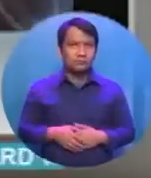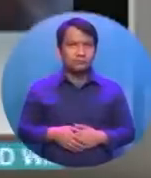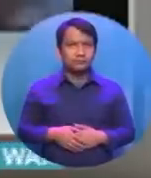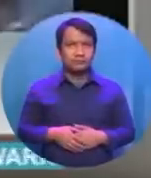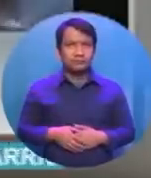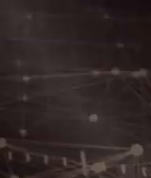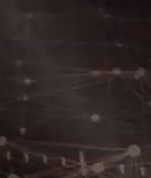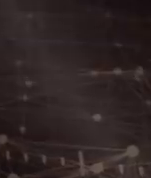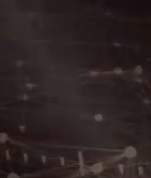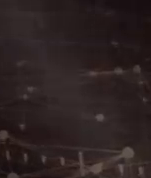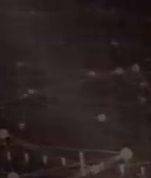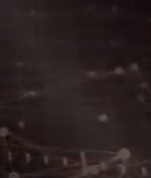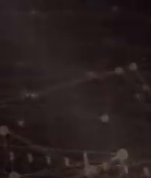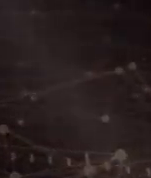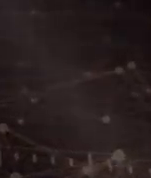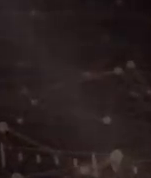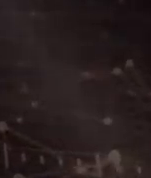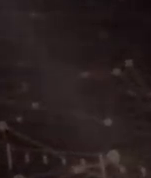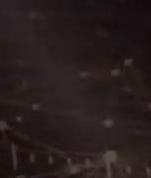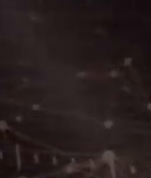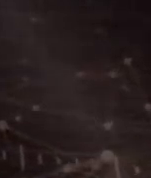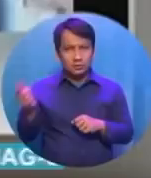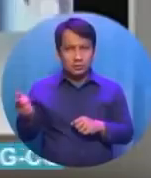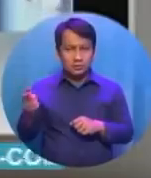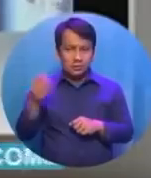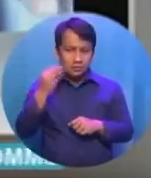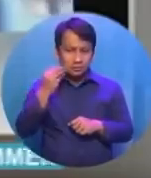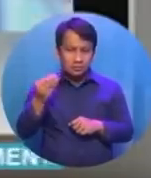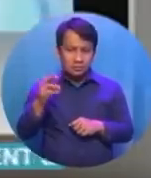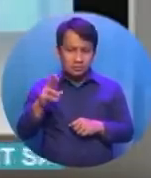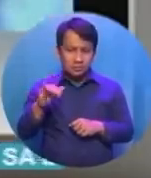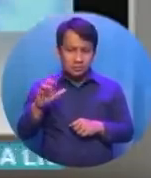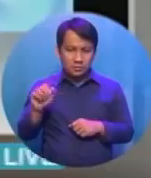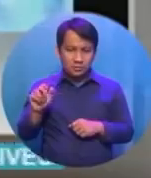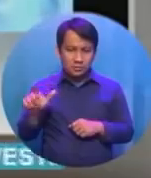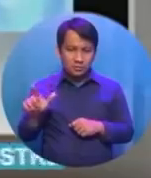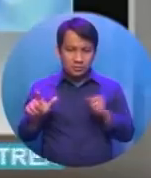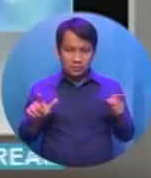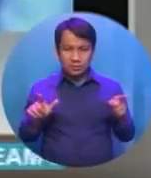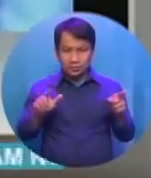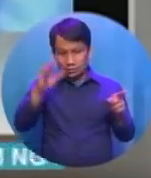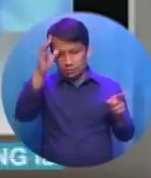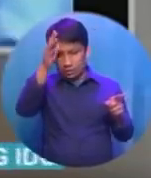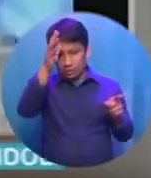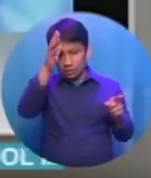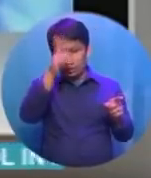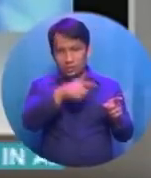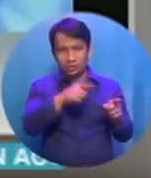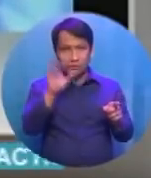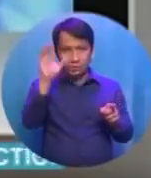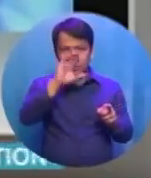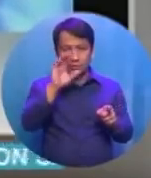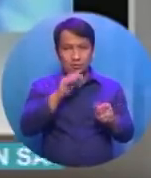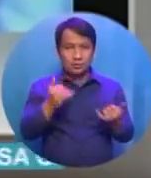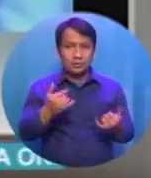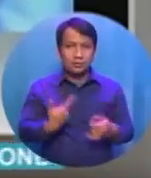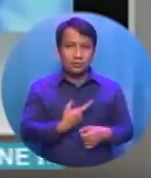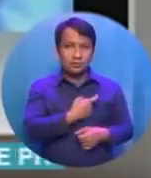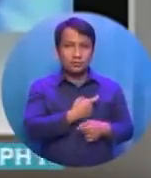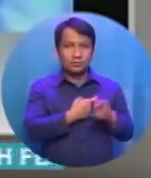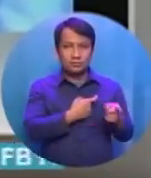Sir, si Mary Lynn at kabilang linya at sinasabi niya ikaw lang ang tatay niya, matagal kang hinahanap pero ang sakit po